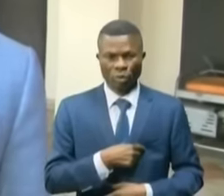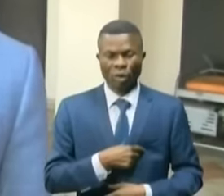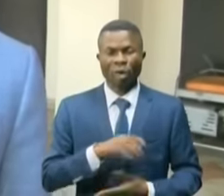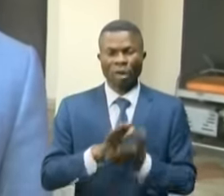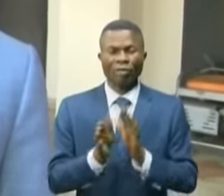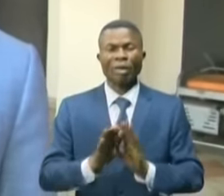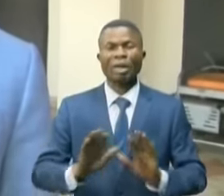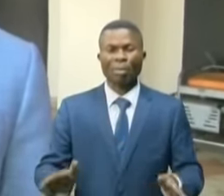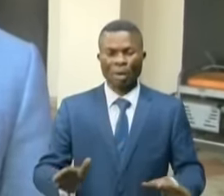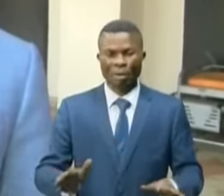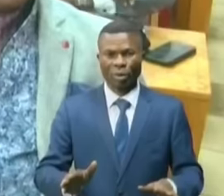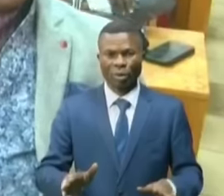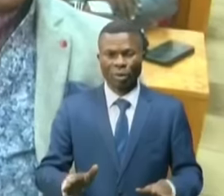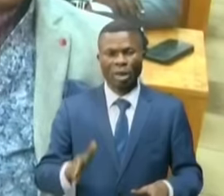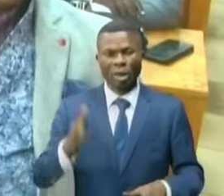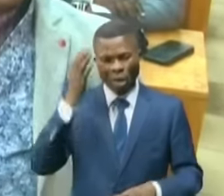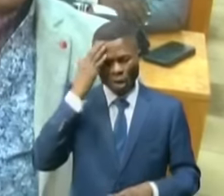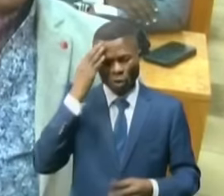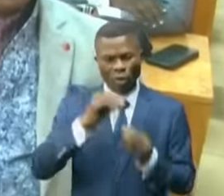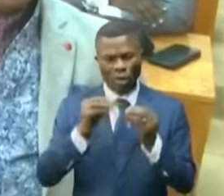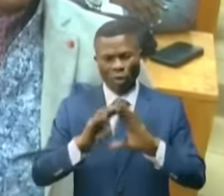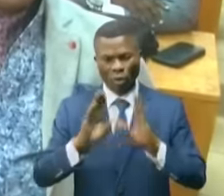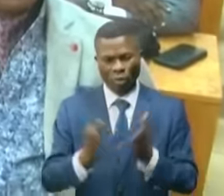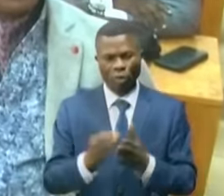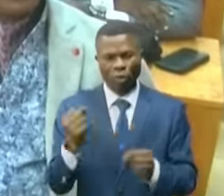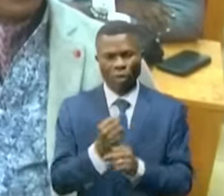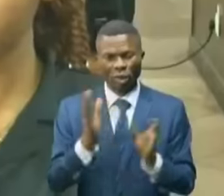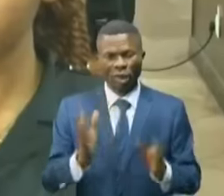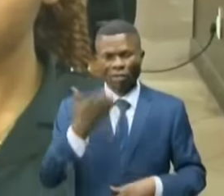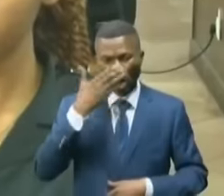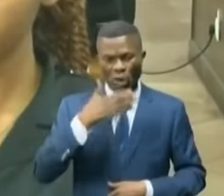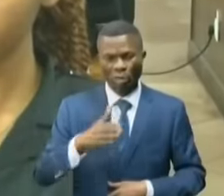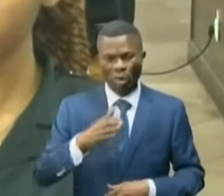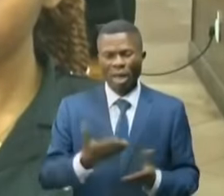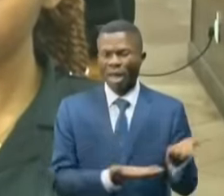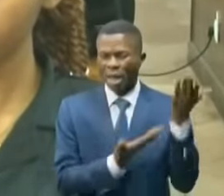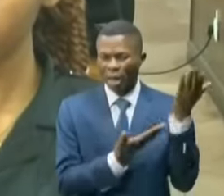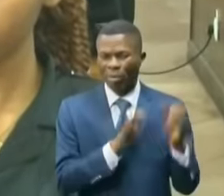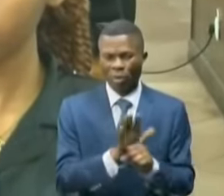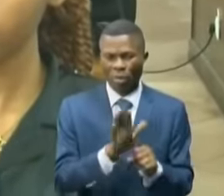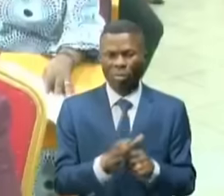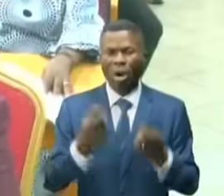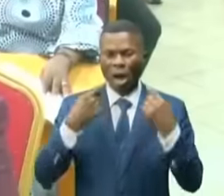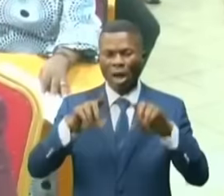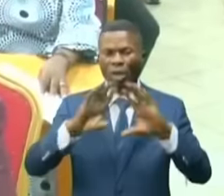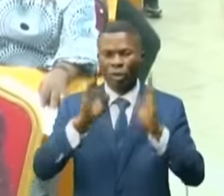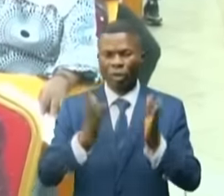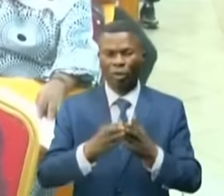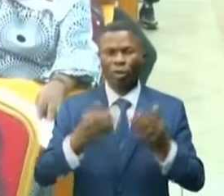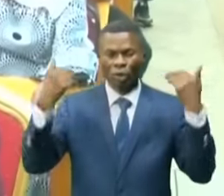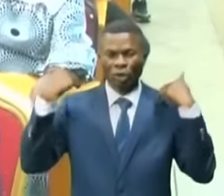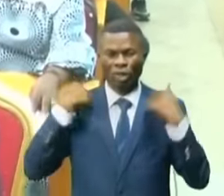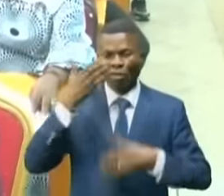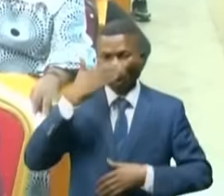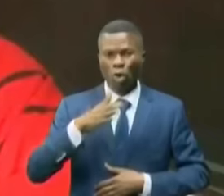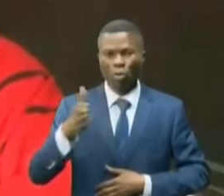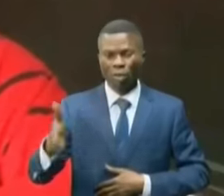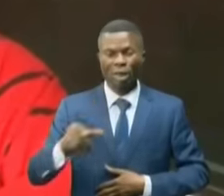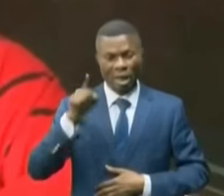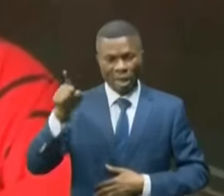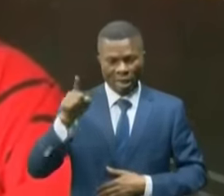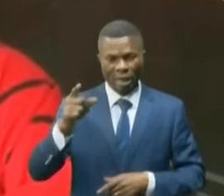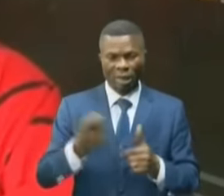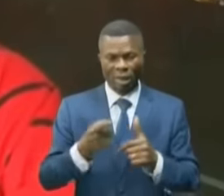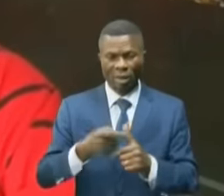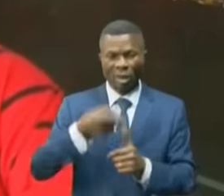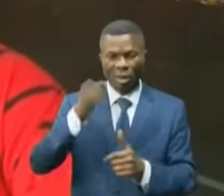arriver à la maîtrise des effectifs. Et donc c'est tellement important que nous avons rappelé aux médecins chefs des zones que c'est eux qui sont